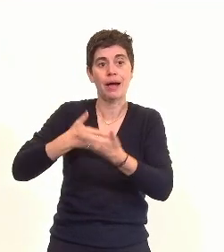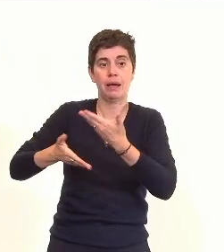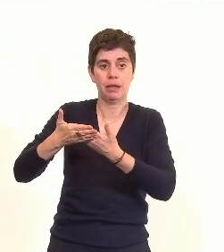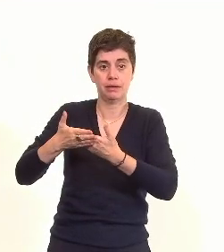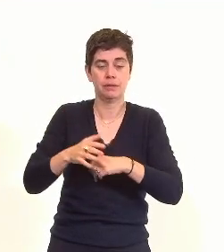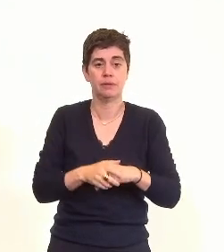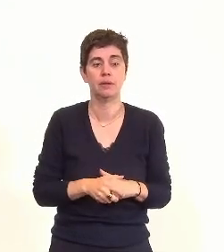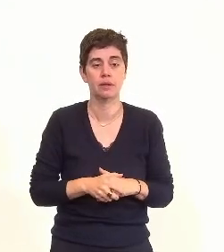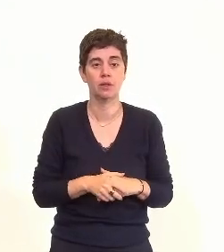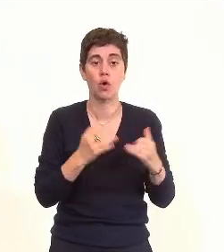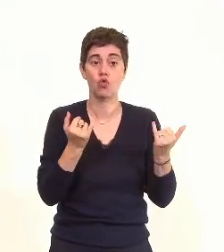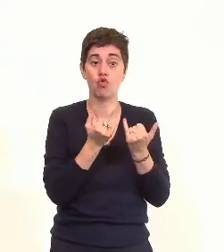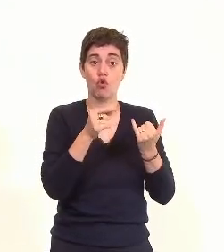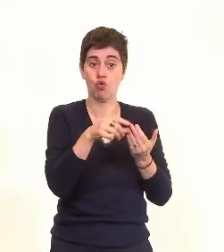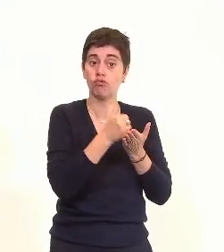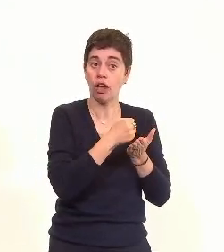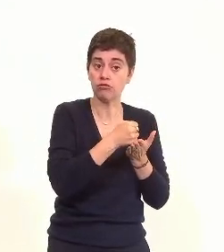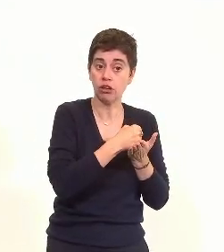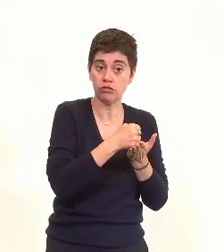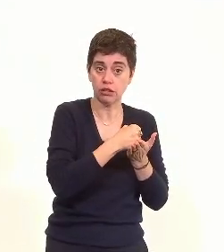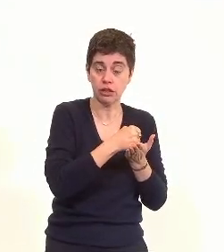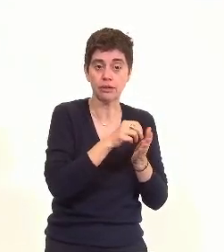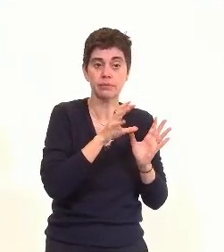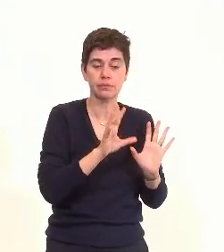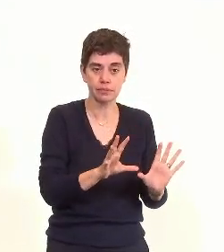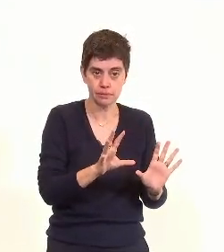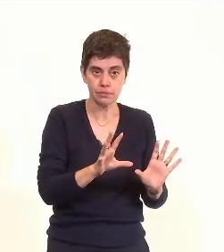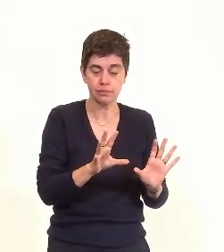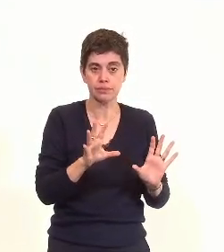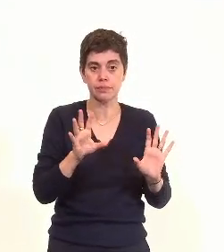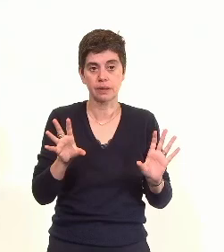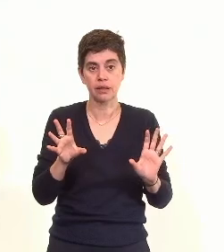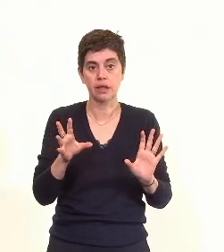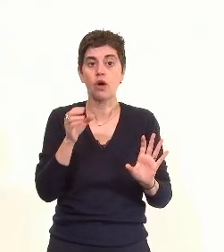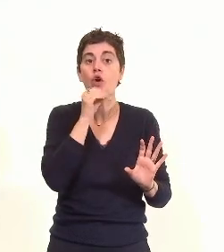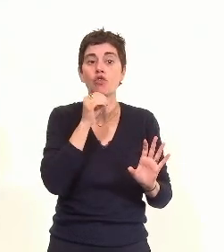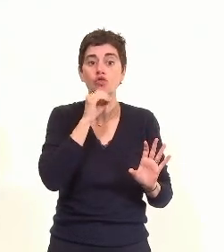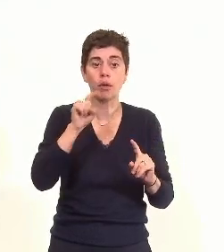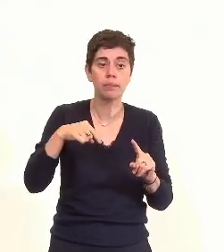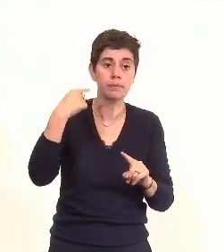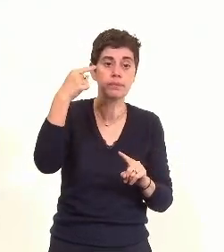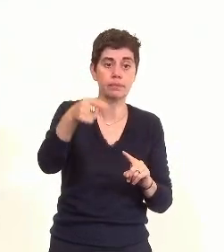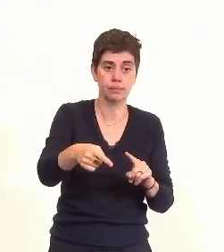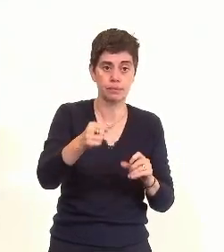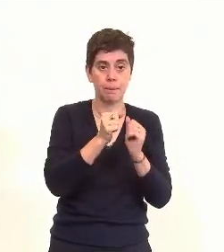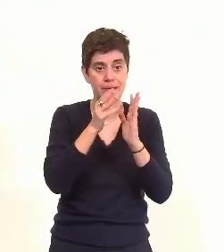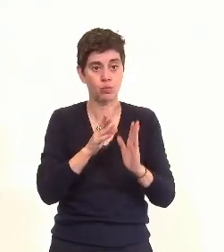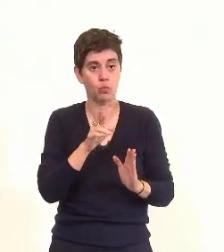testés, mais on les mettra en place courant octobre dans les différents EHPAD.